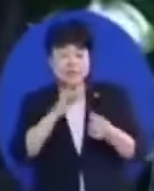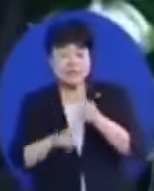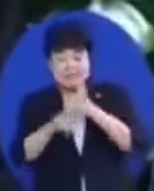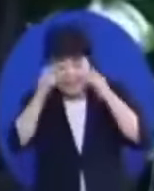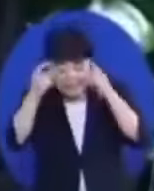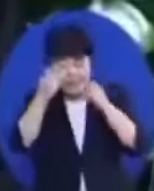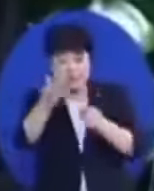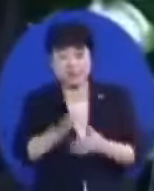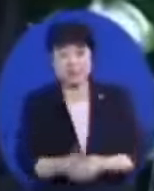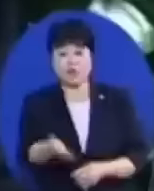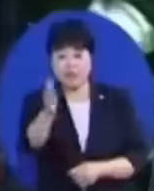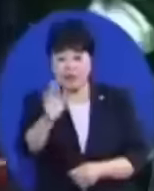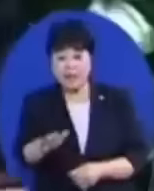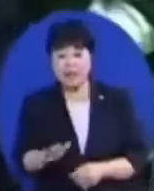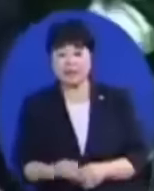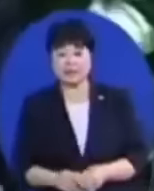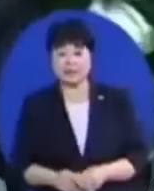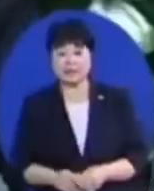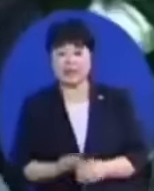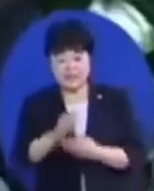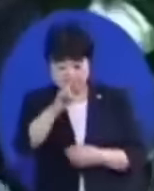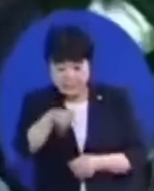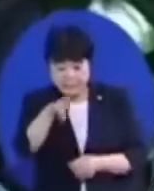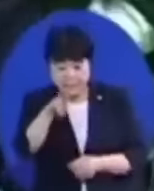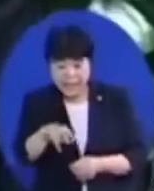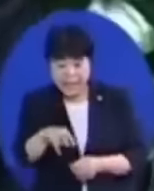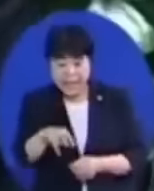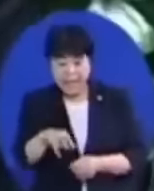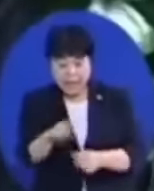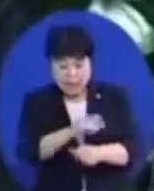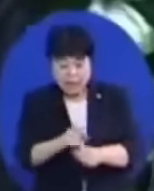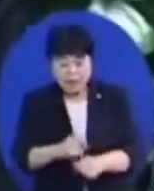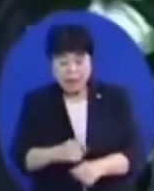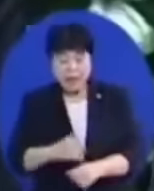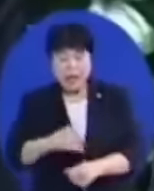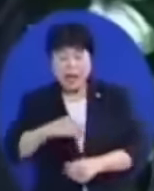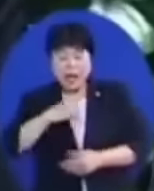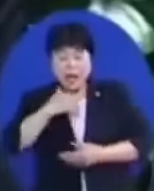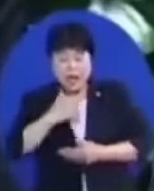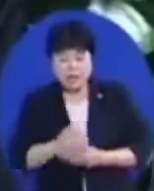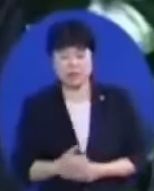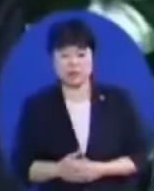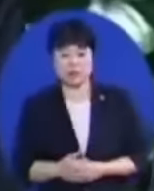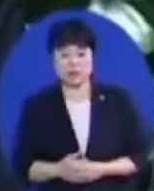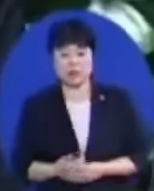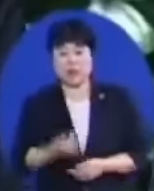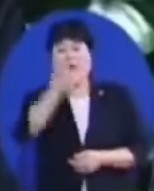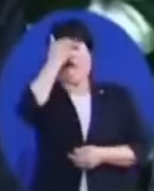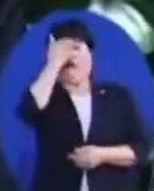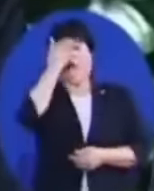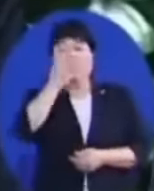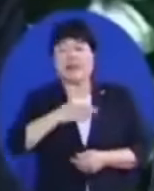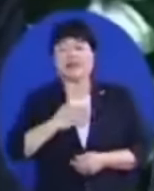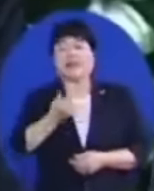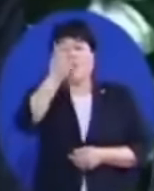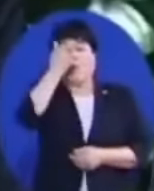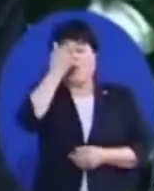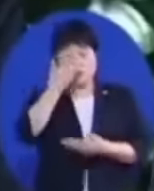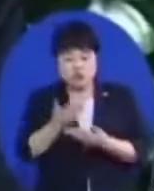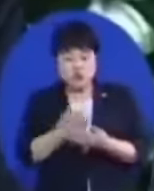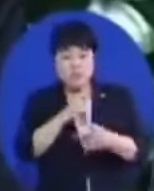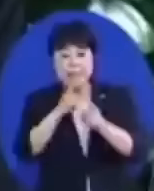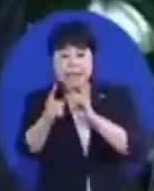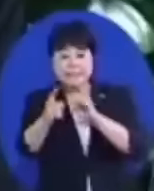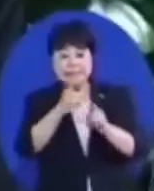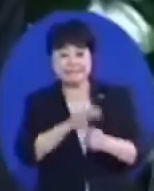깨닫게 해주는 것이지만 이 성경을 읽다가 나에게 특별한 감격과 감동으로 바로 지금 나보고 하시는 말씀이다